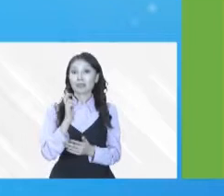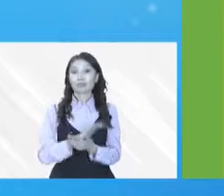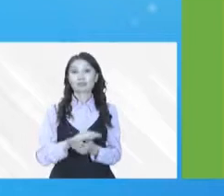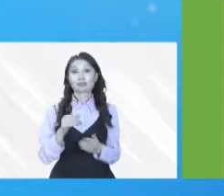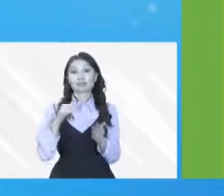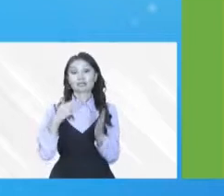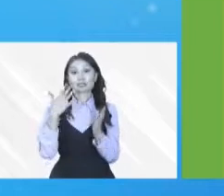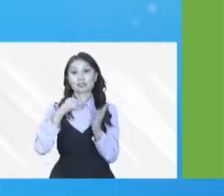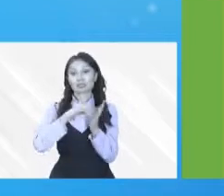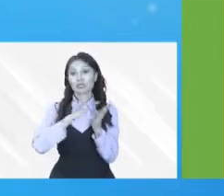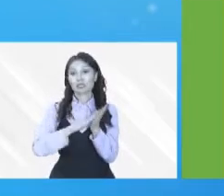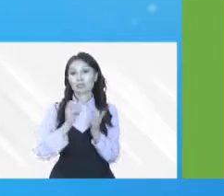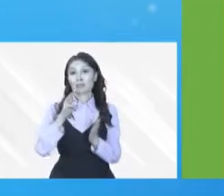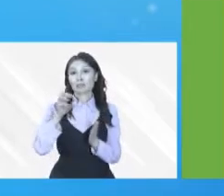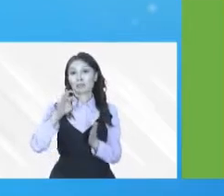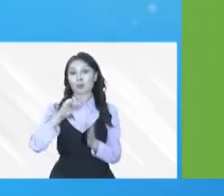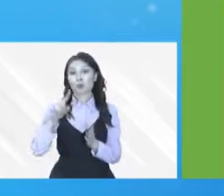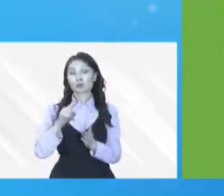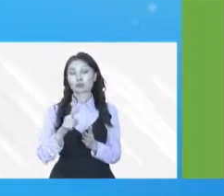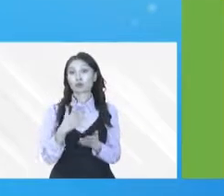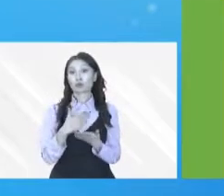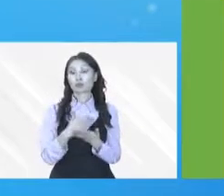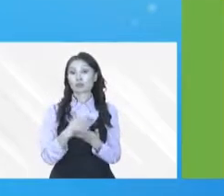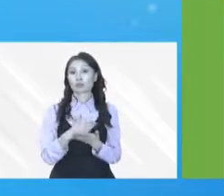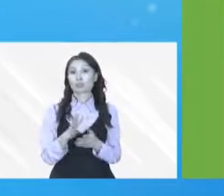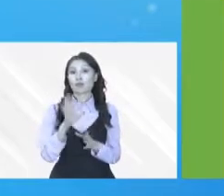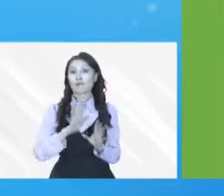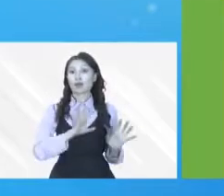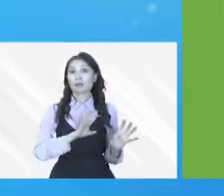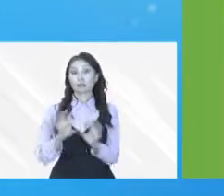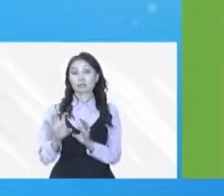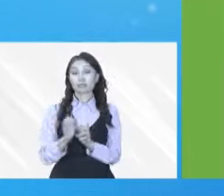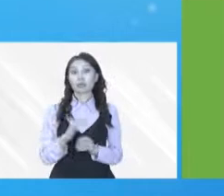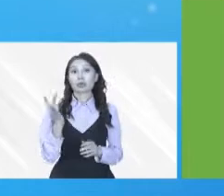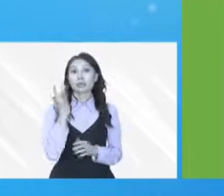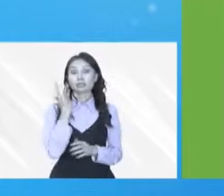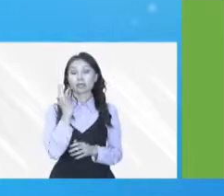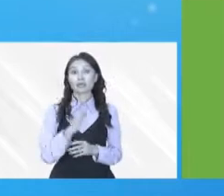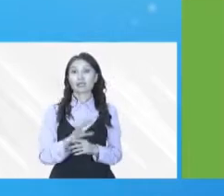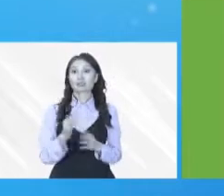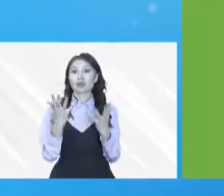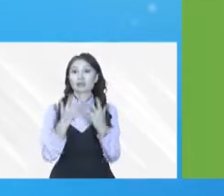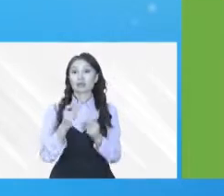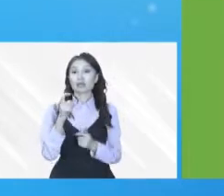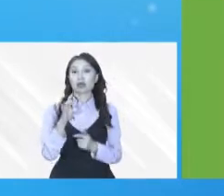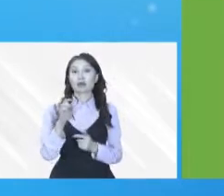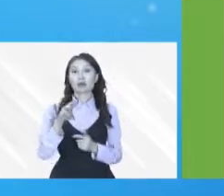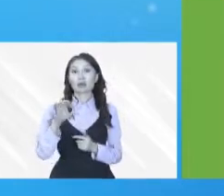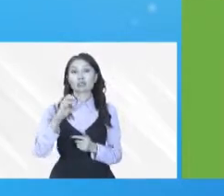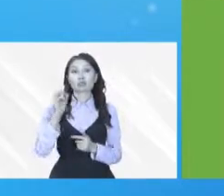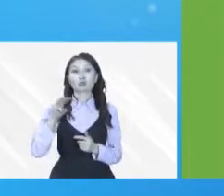Биологическое значение митоза заключается в обеспечении постоянства числа